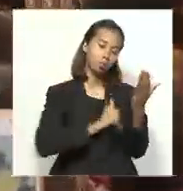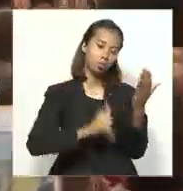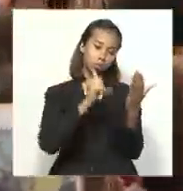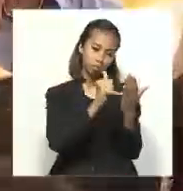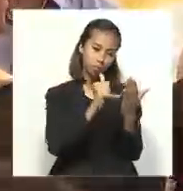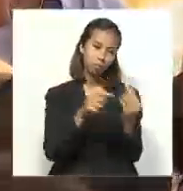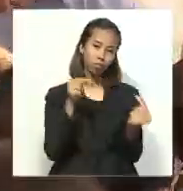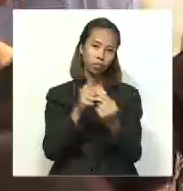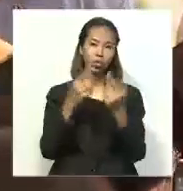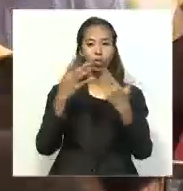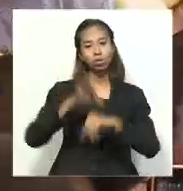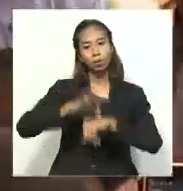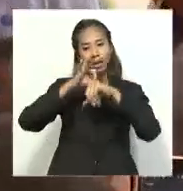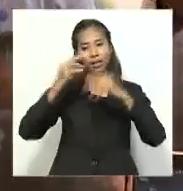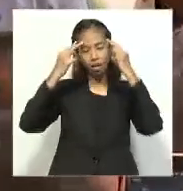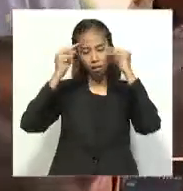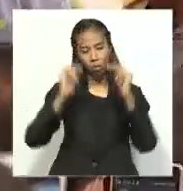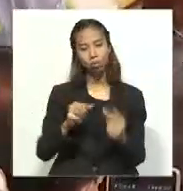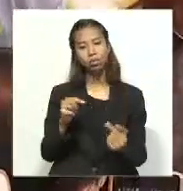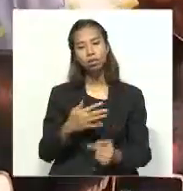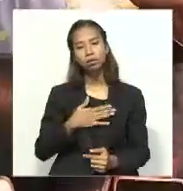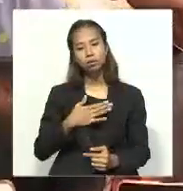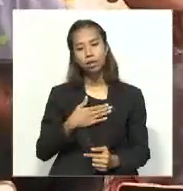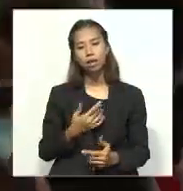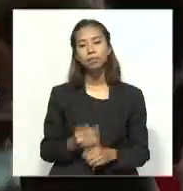ตำแหน่งนายกรัฐมนตรีไม่ใช่การหาเสียงค่ะ